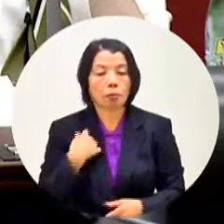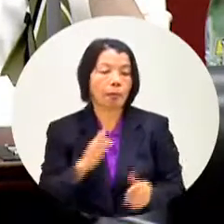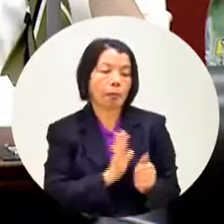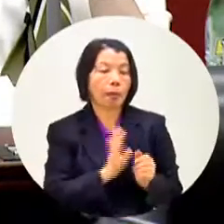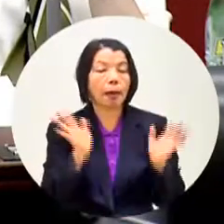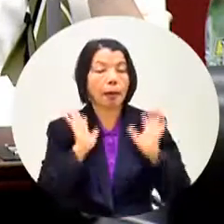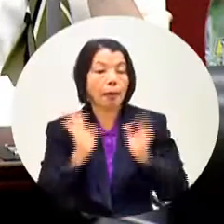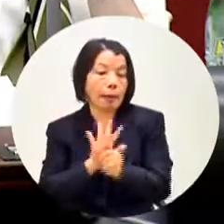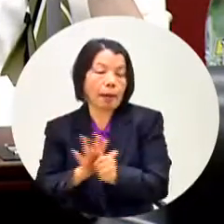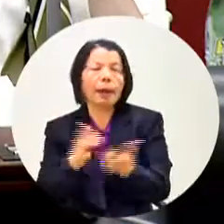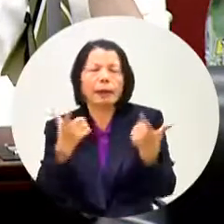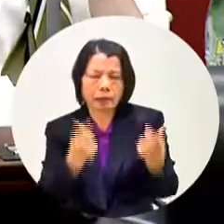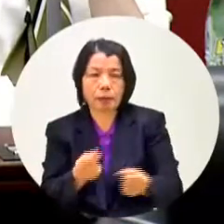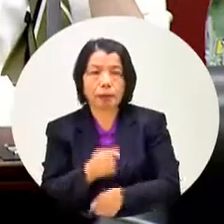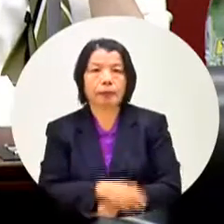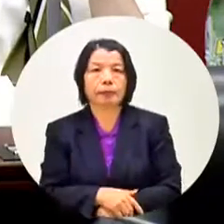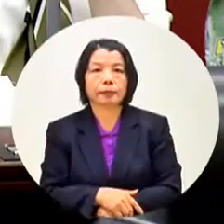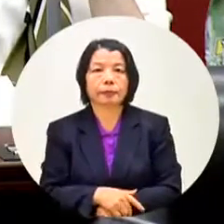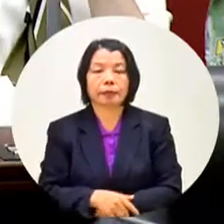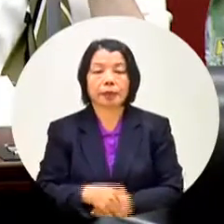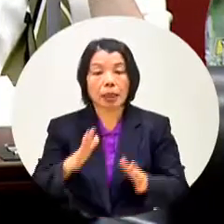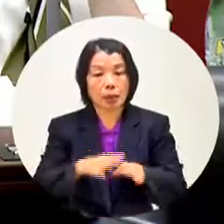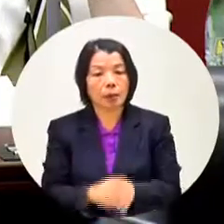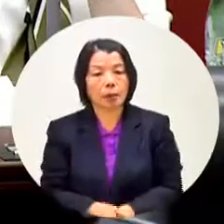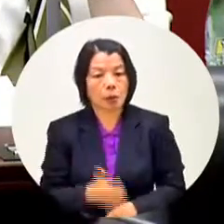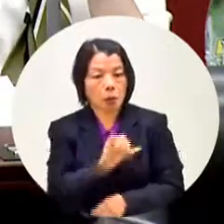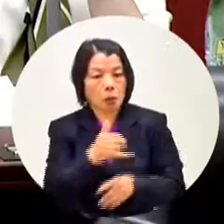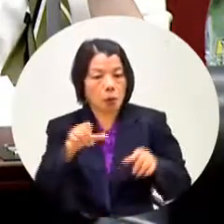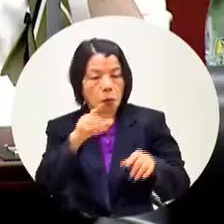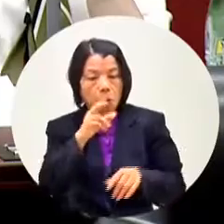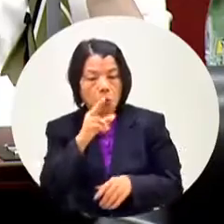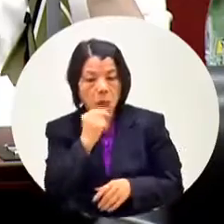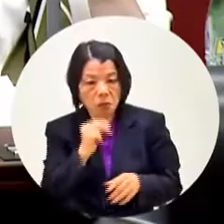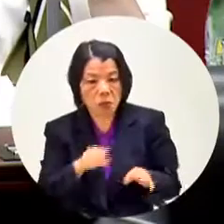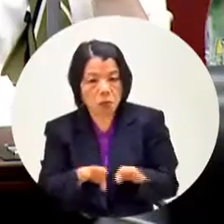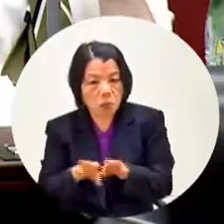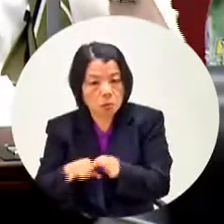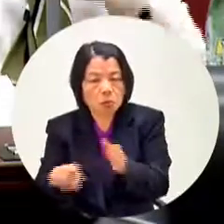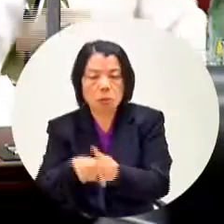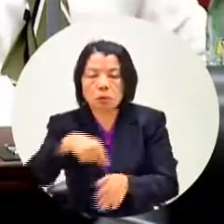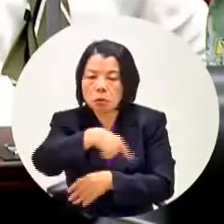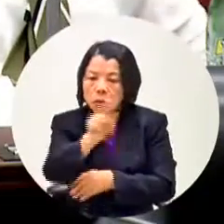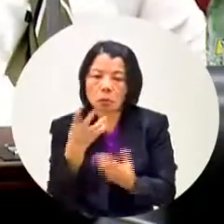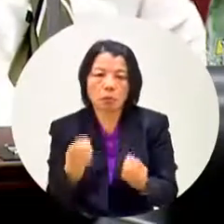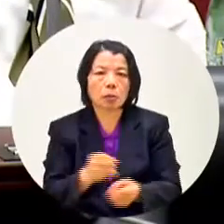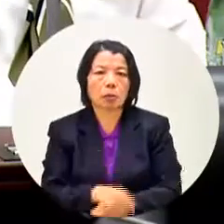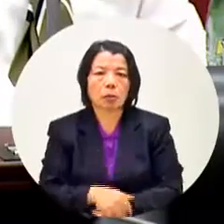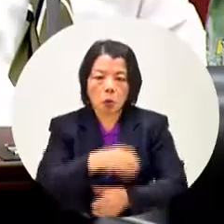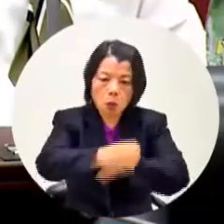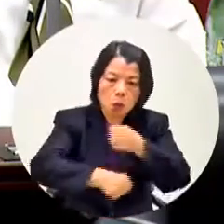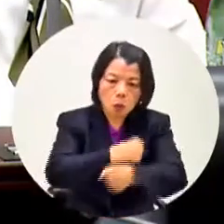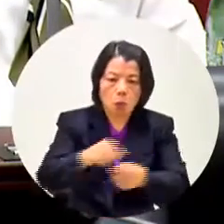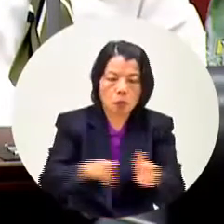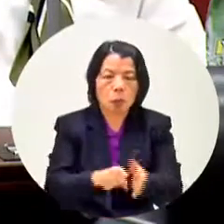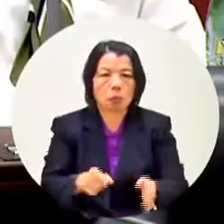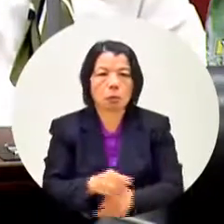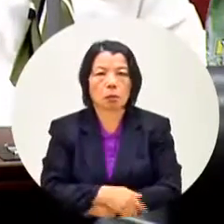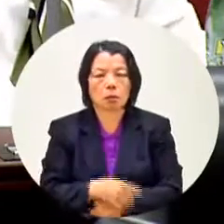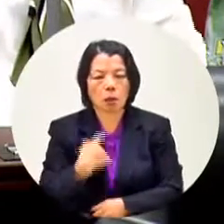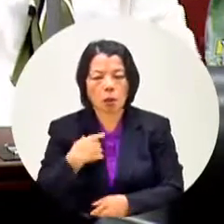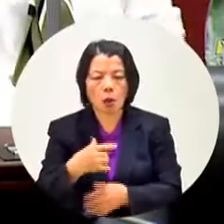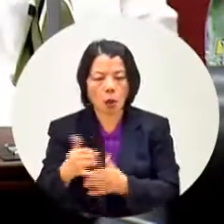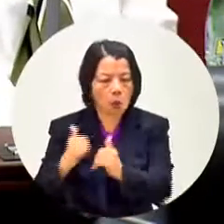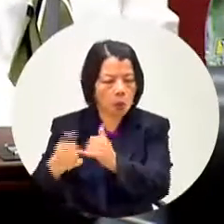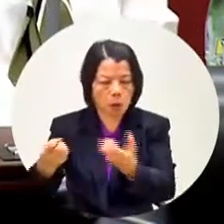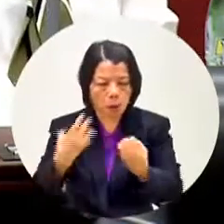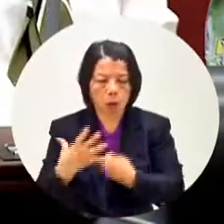后，就是遇到很多养狗人士，这些养狗人士他们常跟我反映说，他们很爱